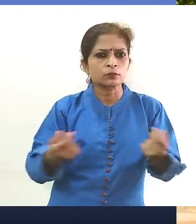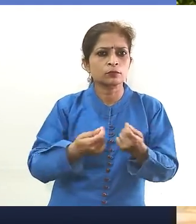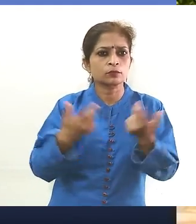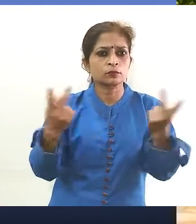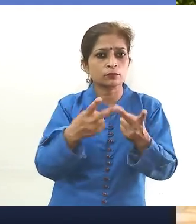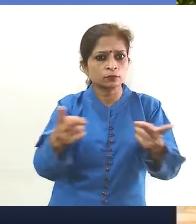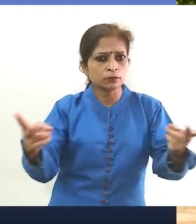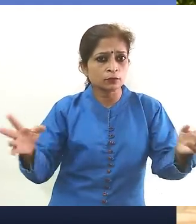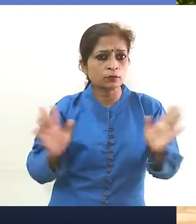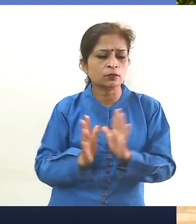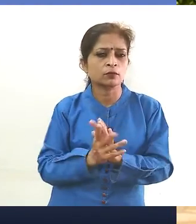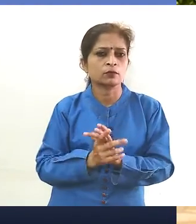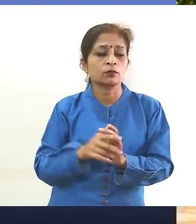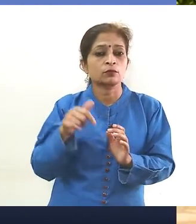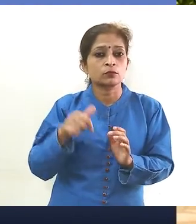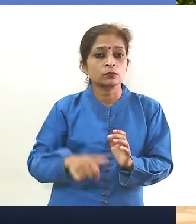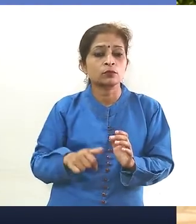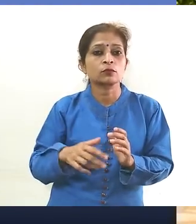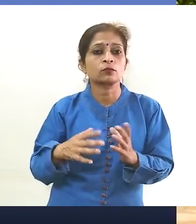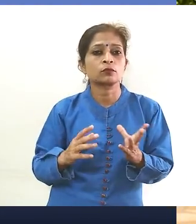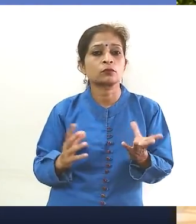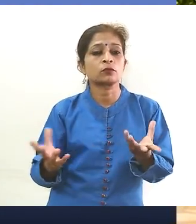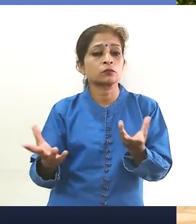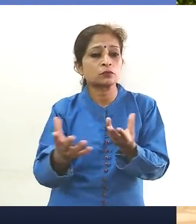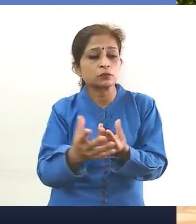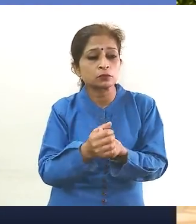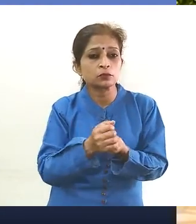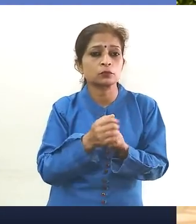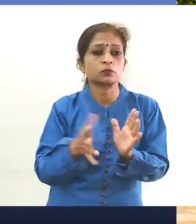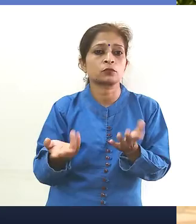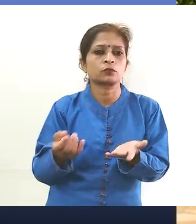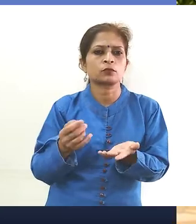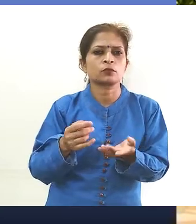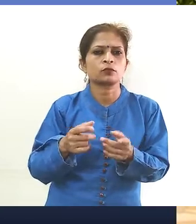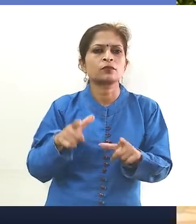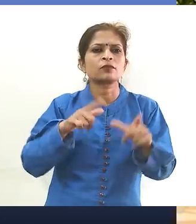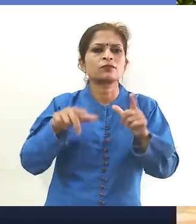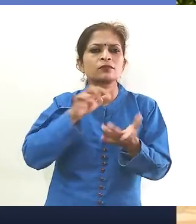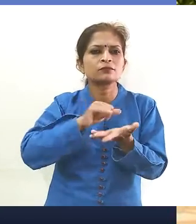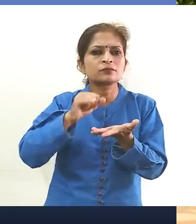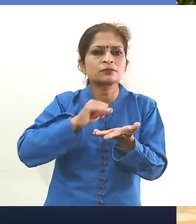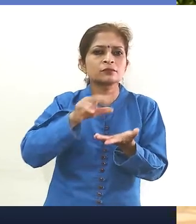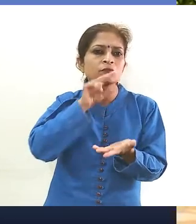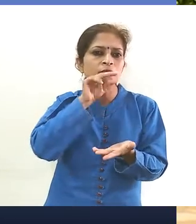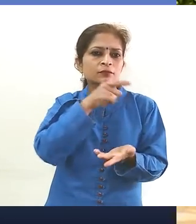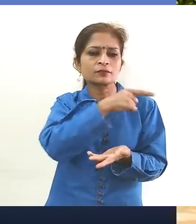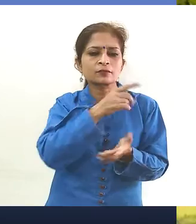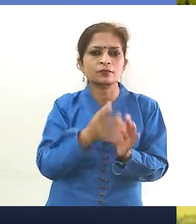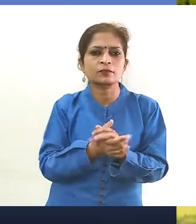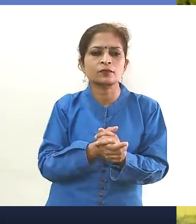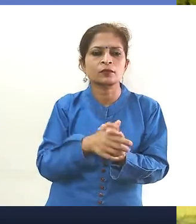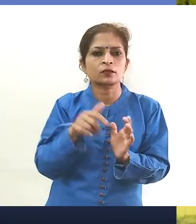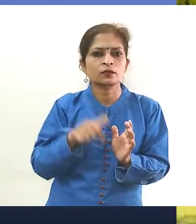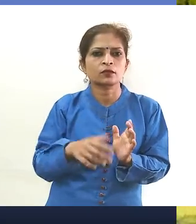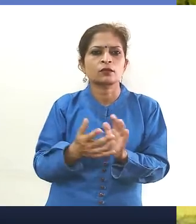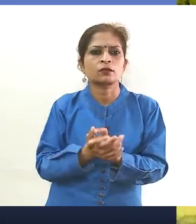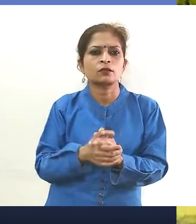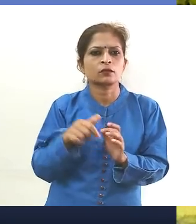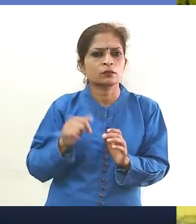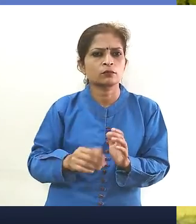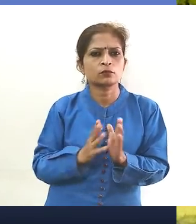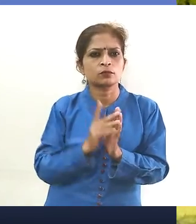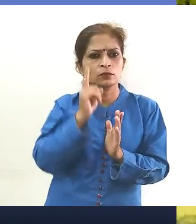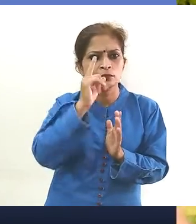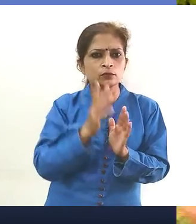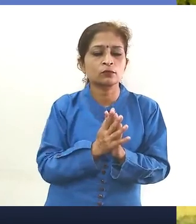विभूति मत सत्वम श्रीमद ऊर्जितम वे वा तत् तदेव अवगच्छत्वम मम तेजोंस संभवम, सारे इस